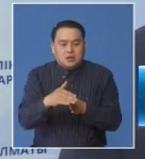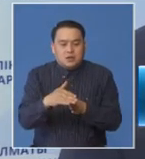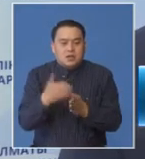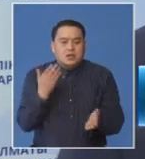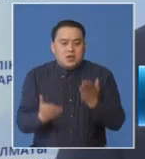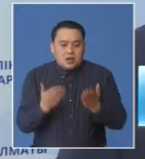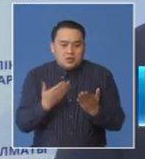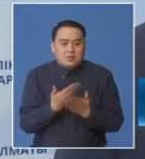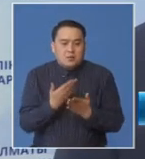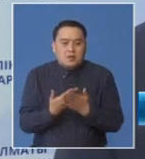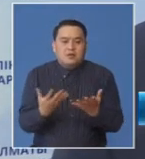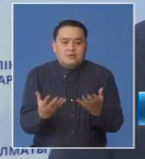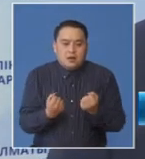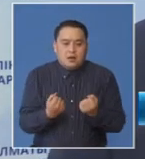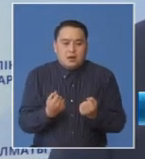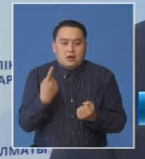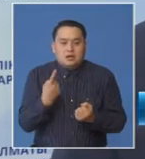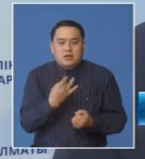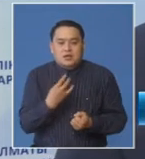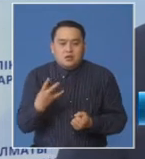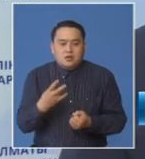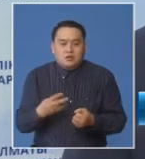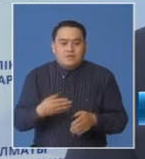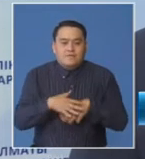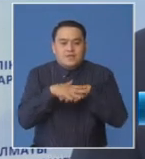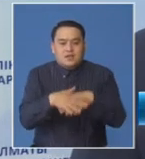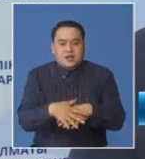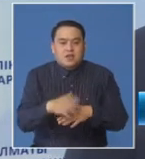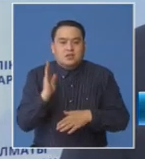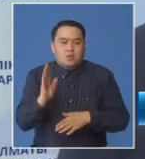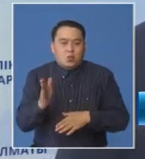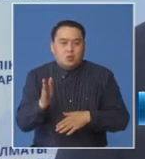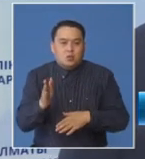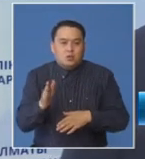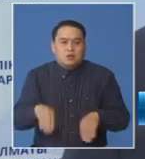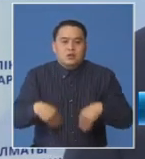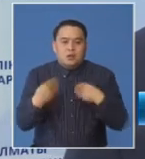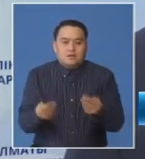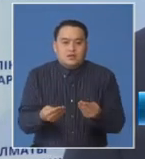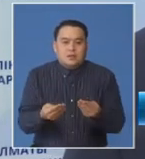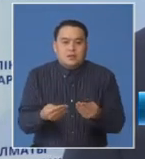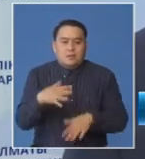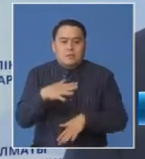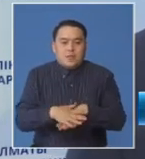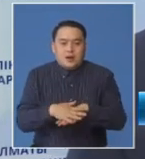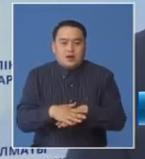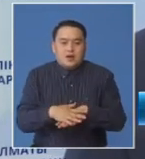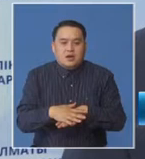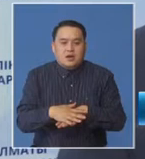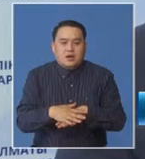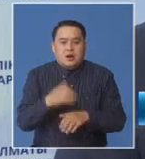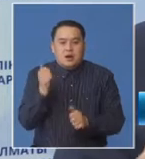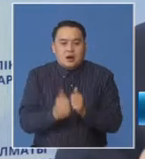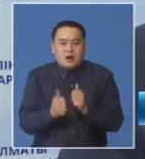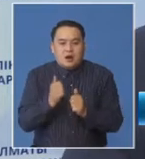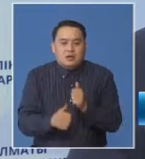если примерно говорить, 1 триллион тенге будет выделяться, да, будет даваться банкам второго уровня. И каждая,